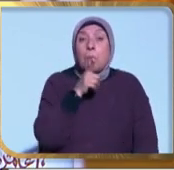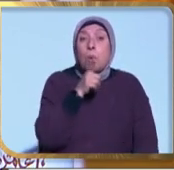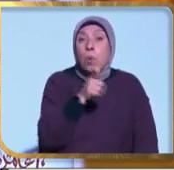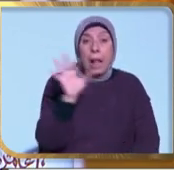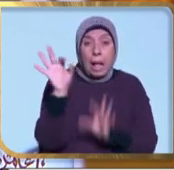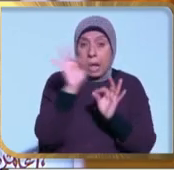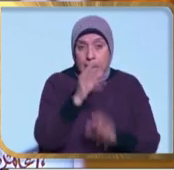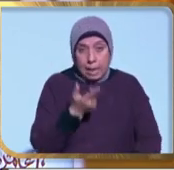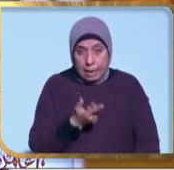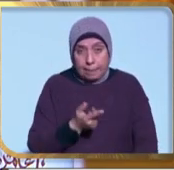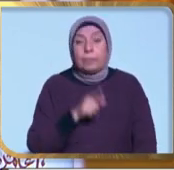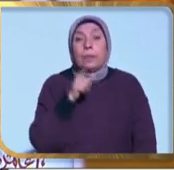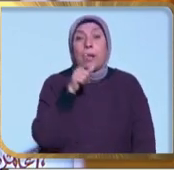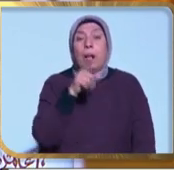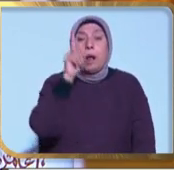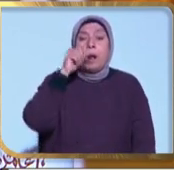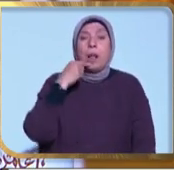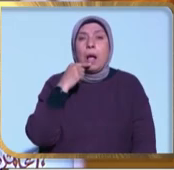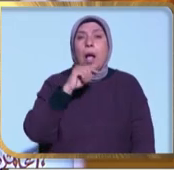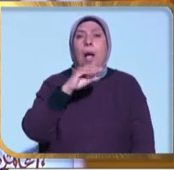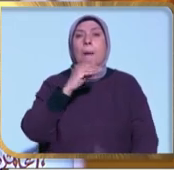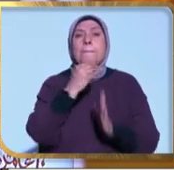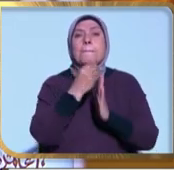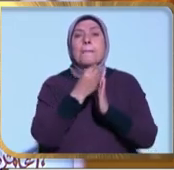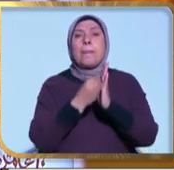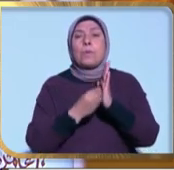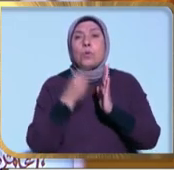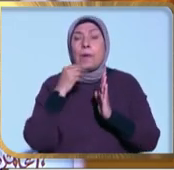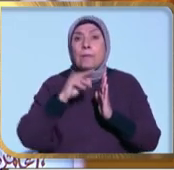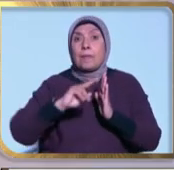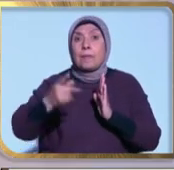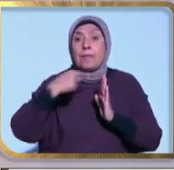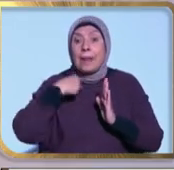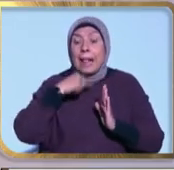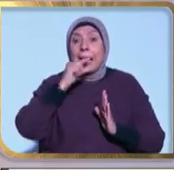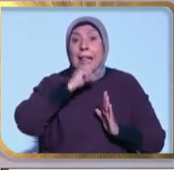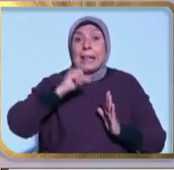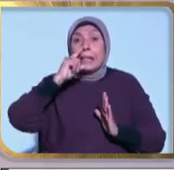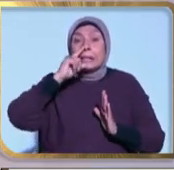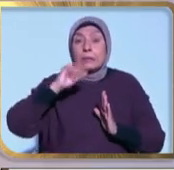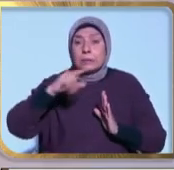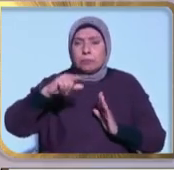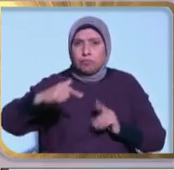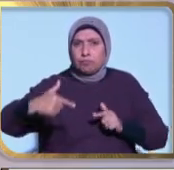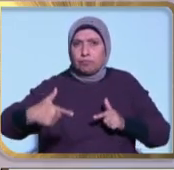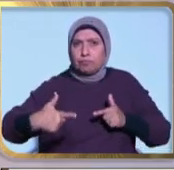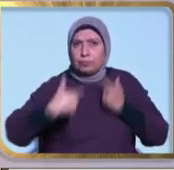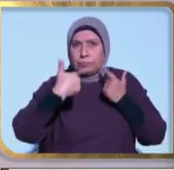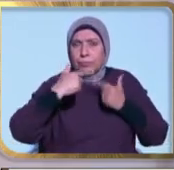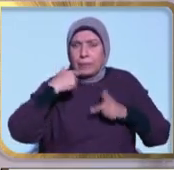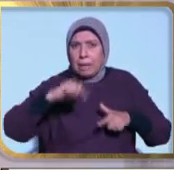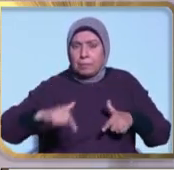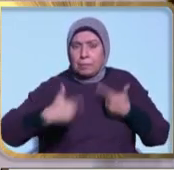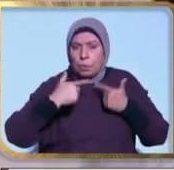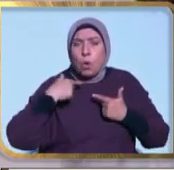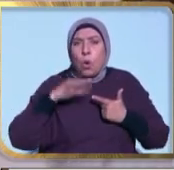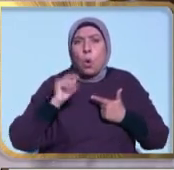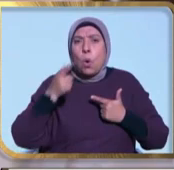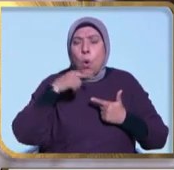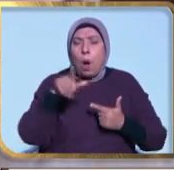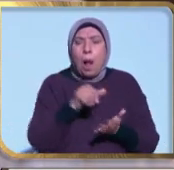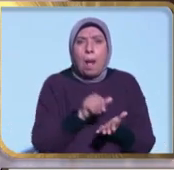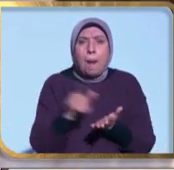ينهاكم الله عن الذين قاتلوكم في الدين واخرجو من دياركم